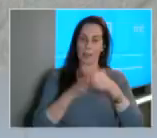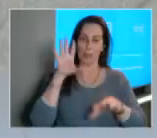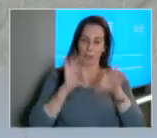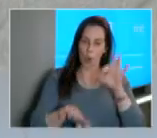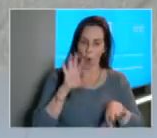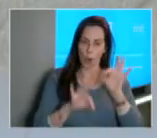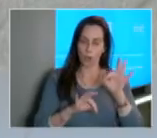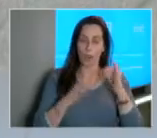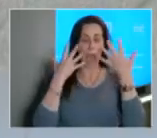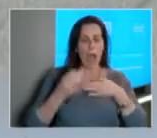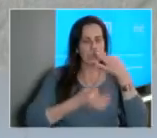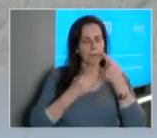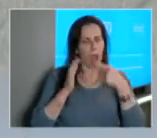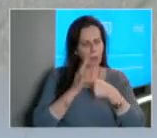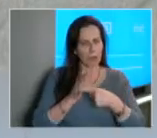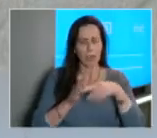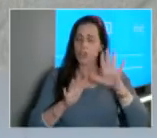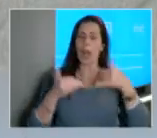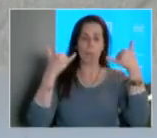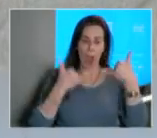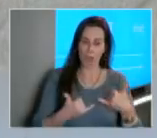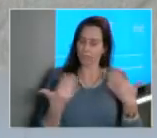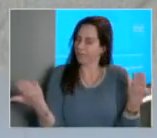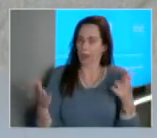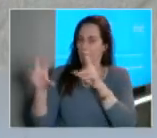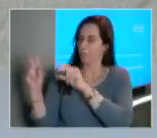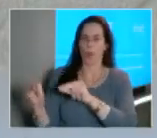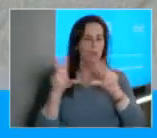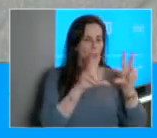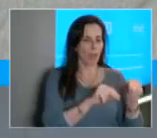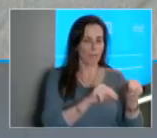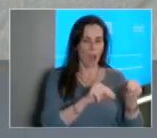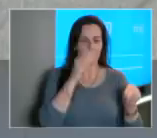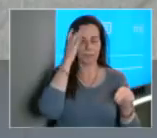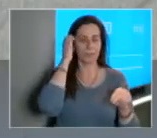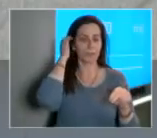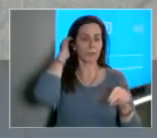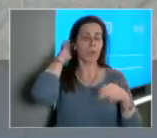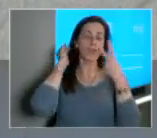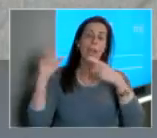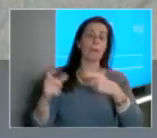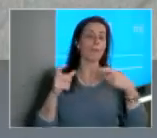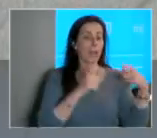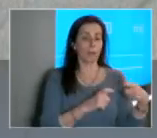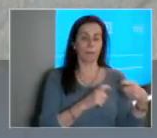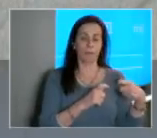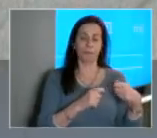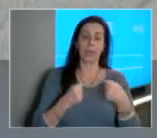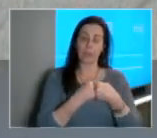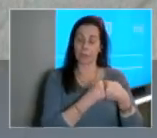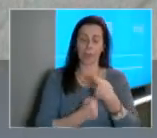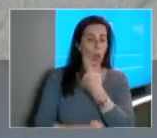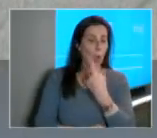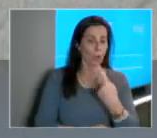הבחירות. הסקרים עדיין מראים שגם הפעם אין הכרעה ברורה לאחד הצדדים. שתי המפלגות הגדולות נאבקות על